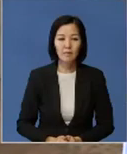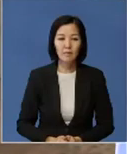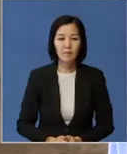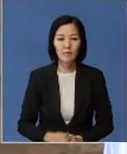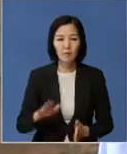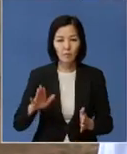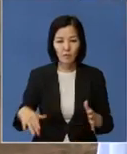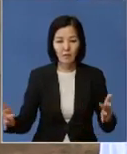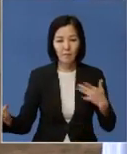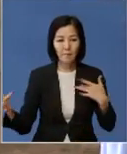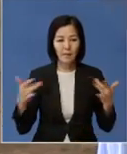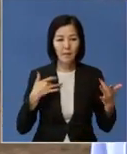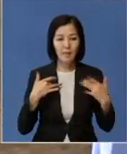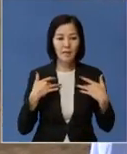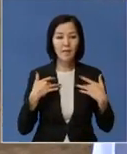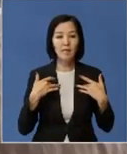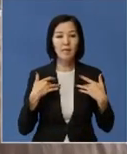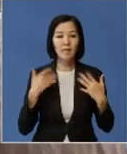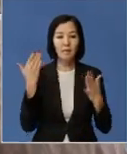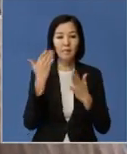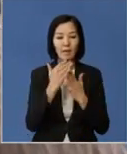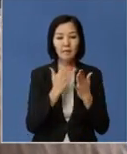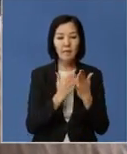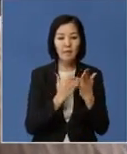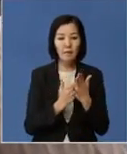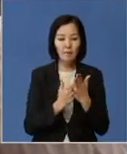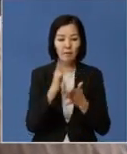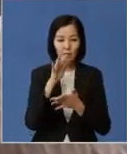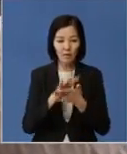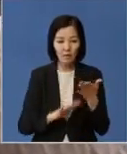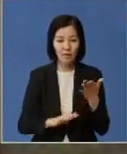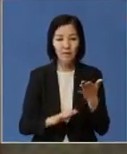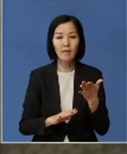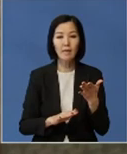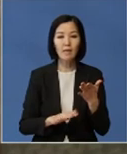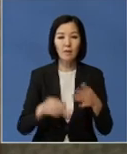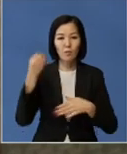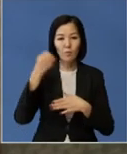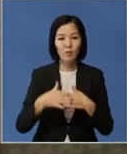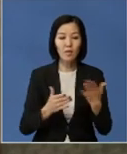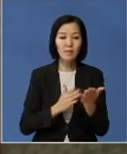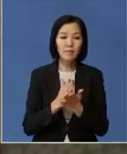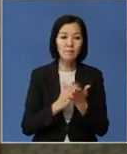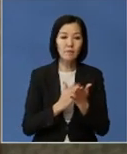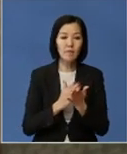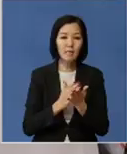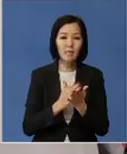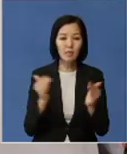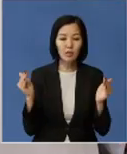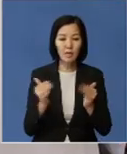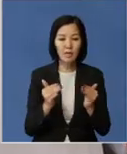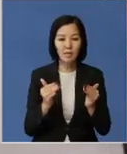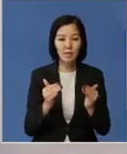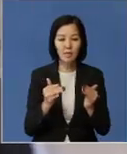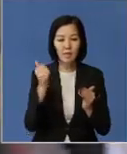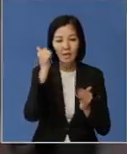Осыдан кейін мерекелік шара қарттарды қадірлеген ел ардақтатты концерттік бағдарламаға жалғасты. Орталық қызметкерлері өз шама шарқынша